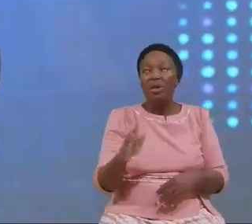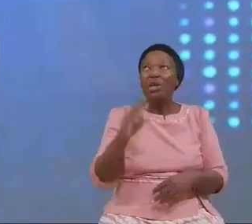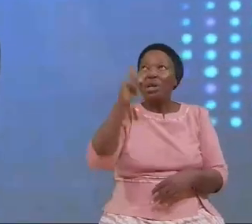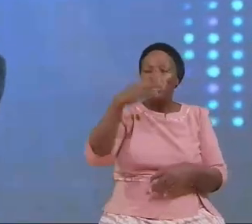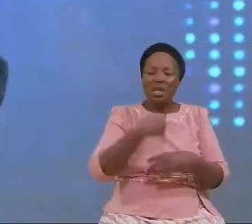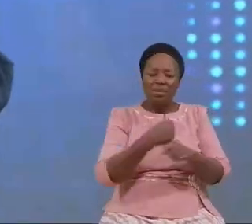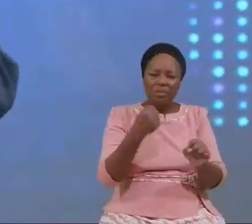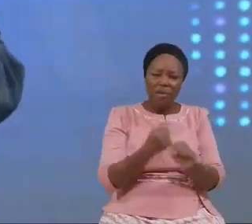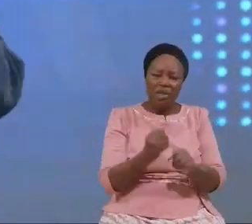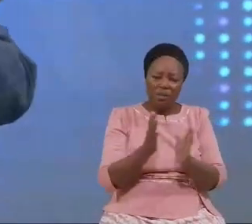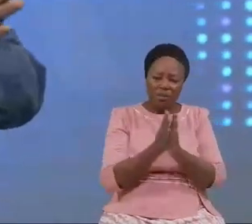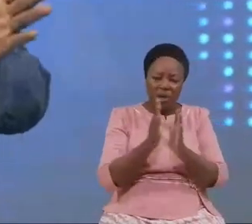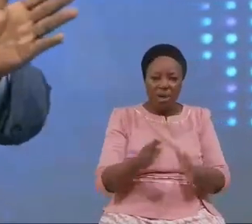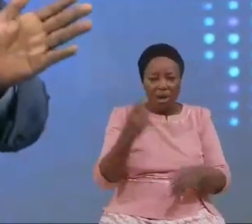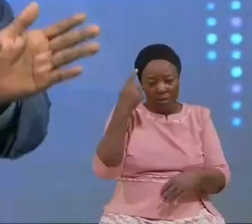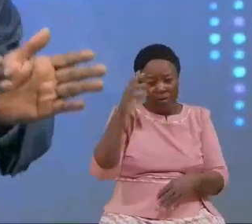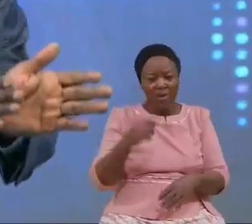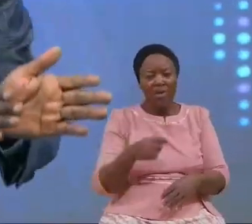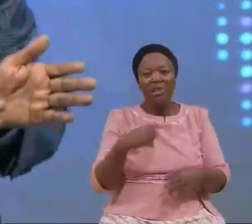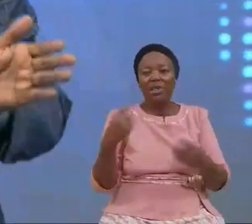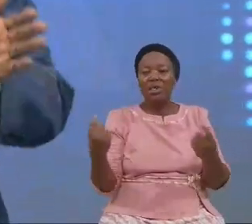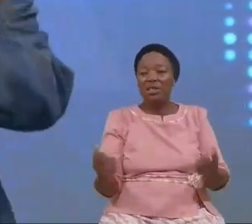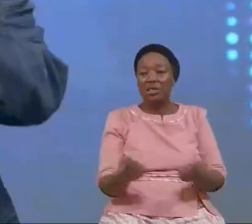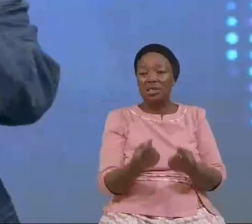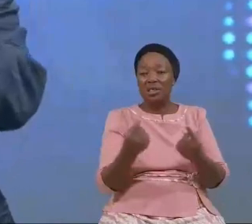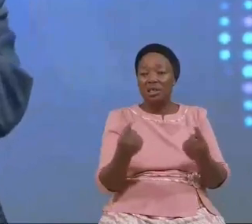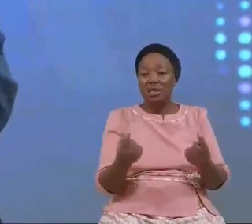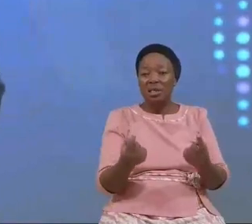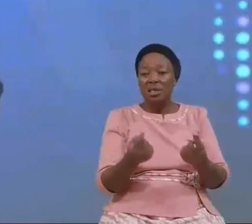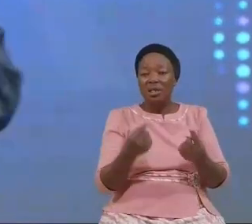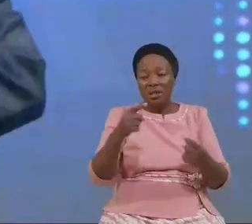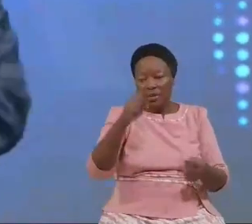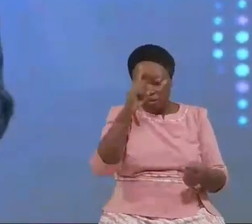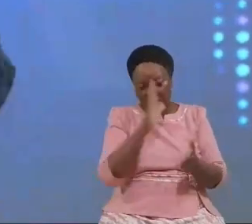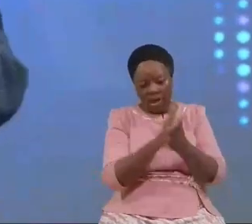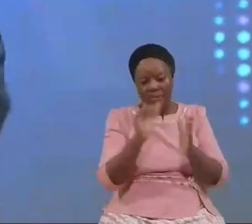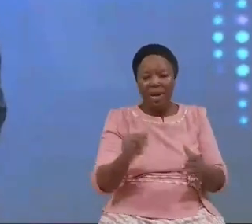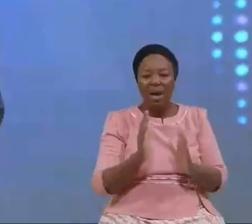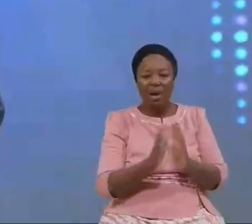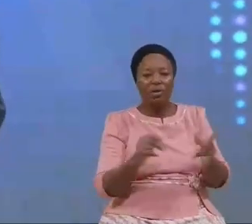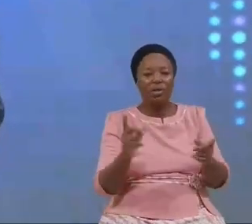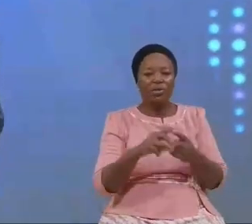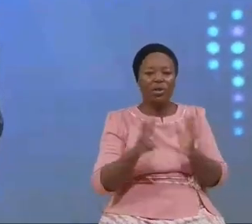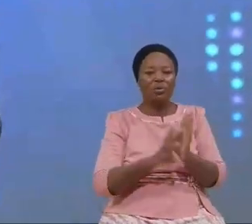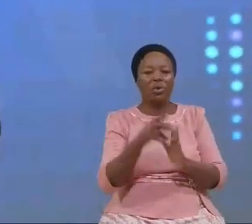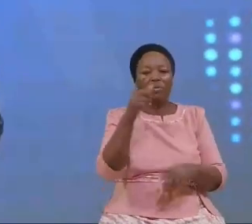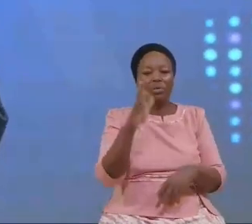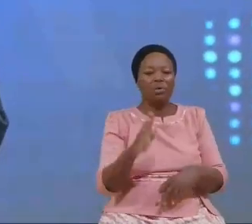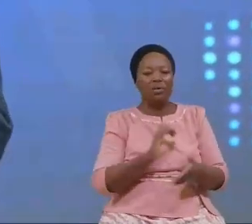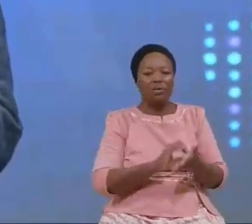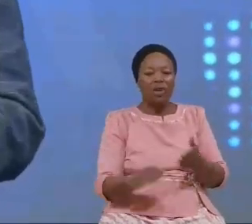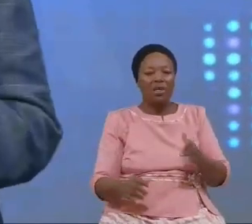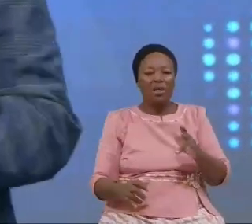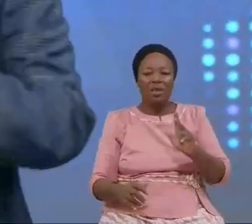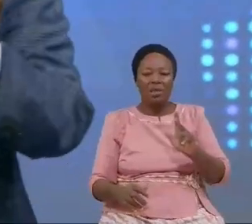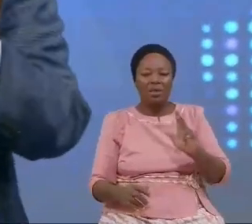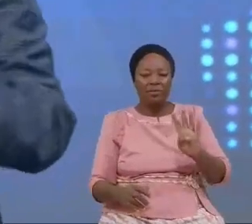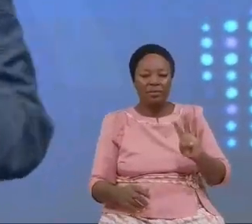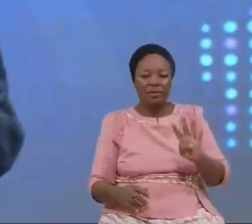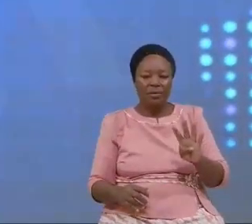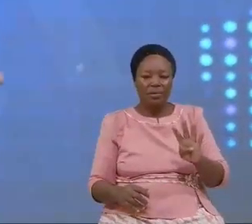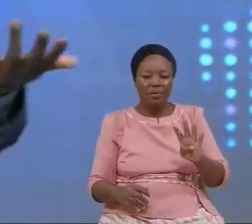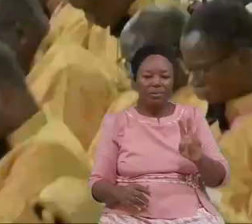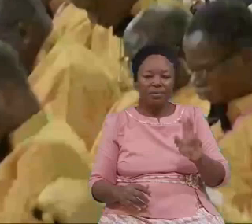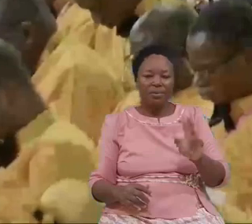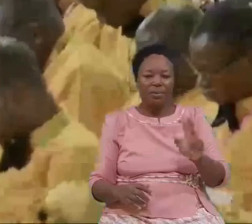intersède pour les saints selon la volonté de Dieu vers cette rencontre verset 34